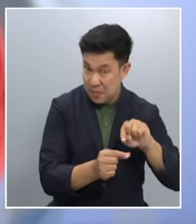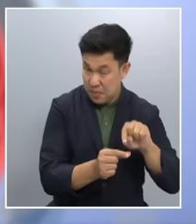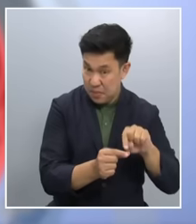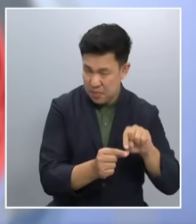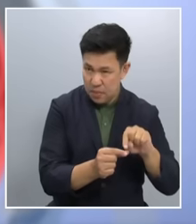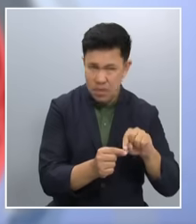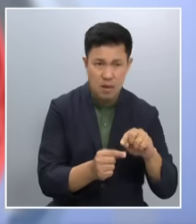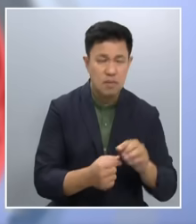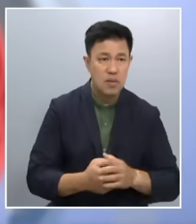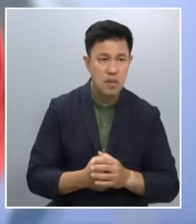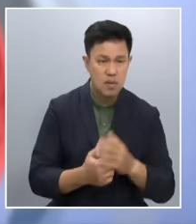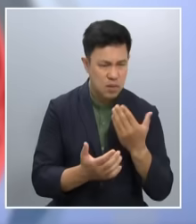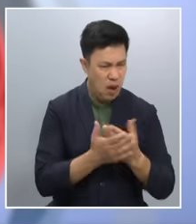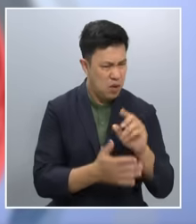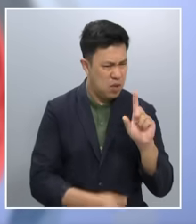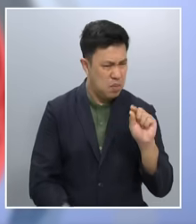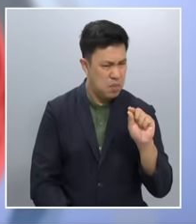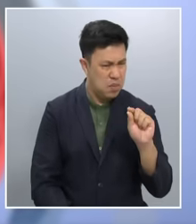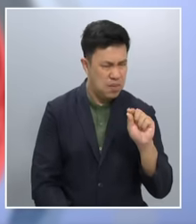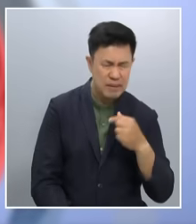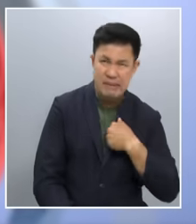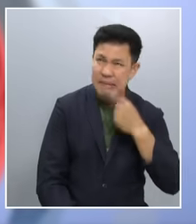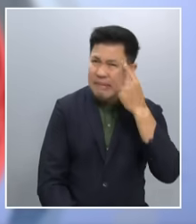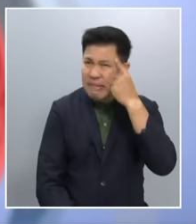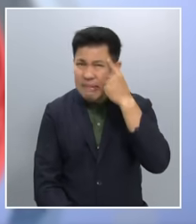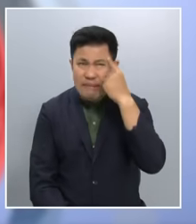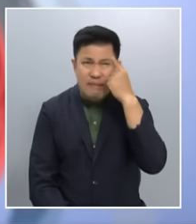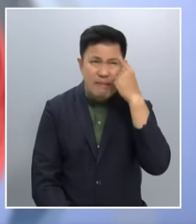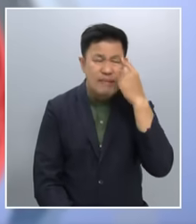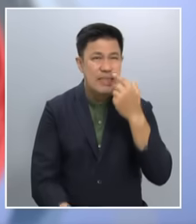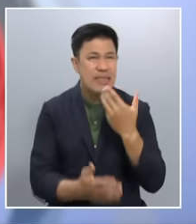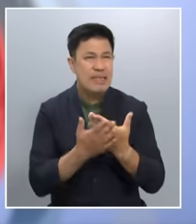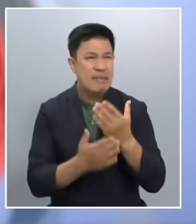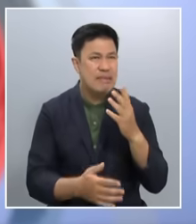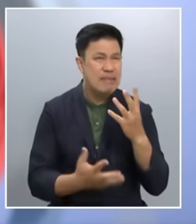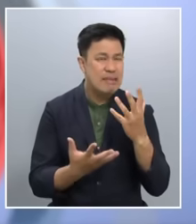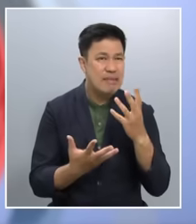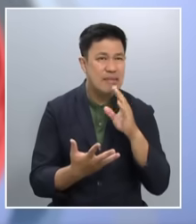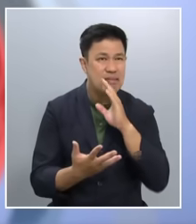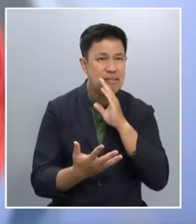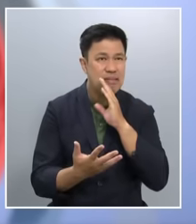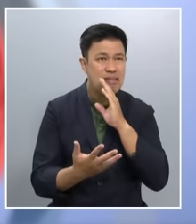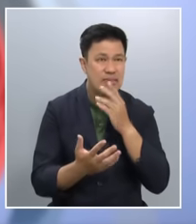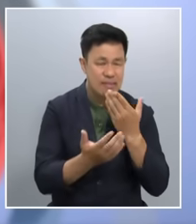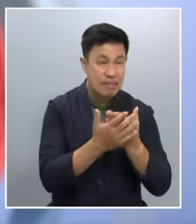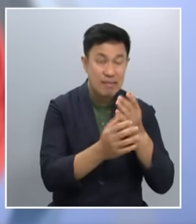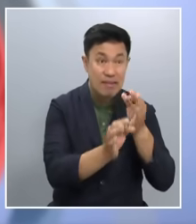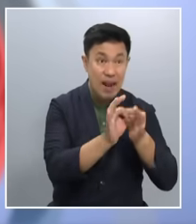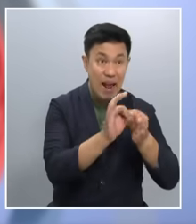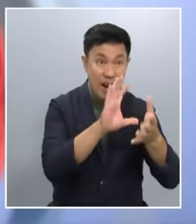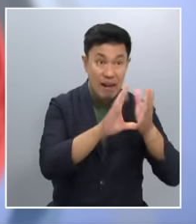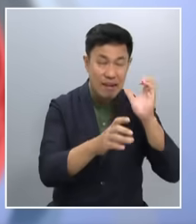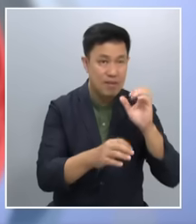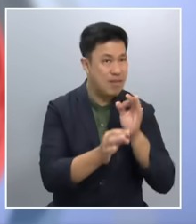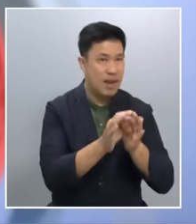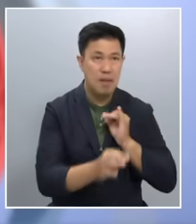คือพอมันแบบ20เนี่ยตอนเนี้ยพี่ยังนึกไม่ออกว่าโอ้ถ้ามันมีการถอนแบบนี้คือตอนเนี้ยพี่จะไปแบงค์